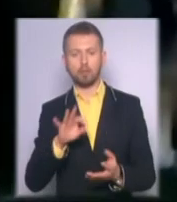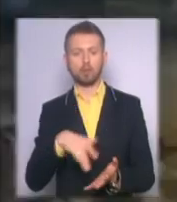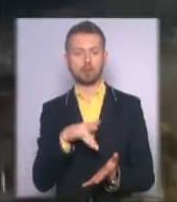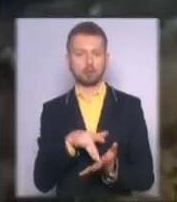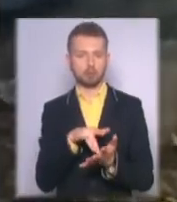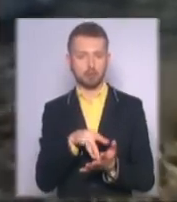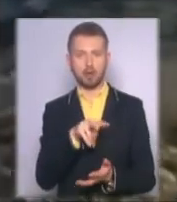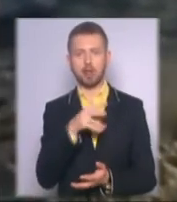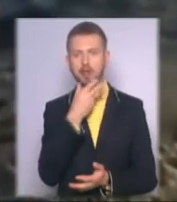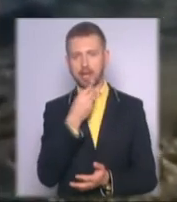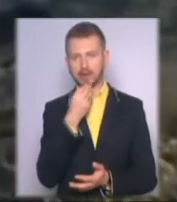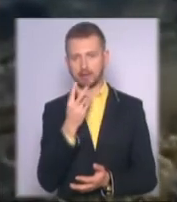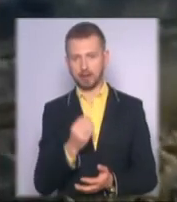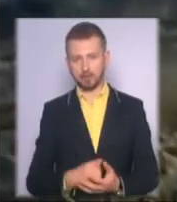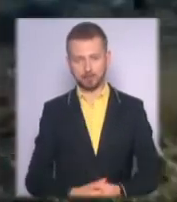пункту Ленінське.